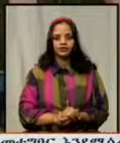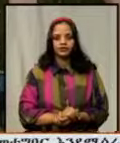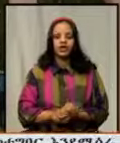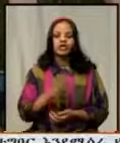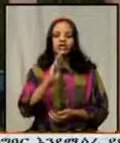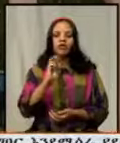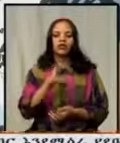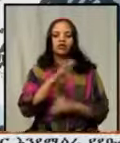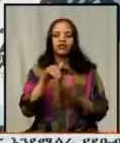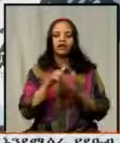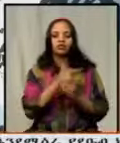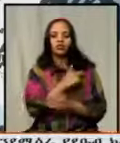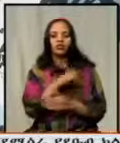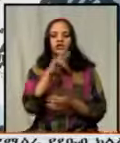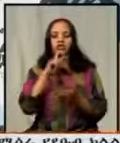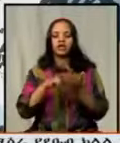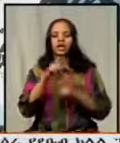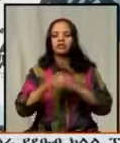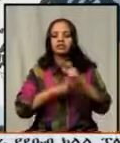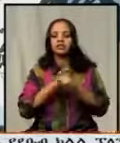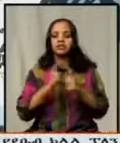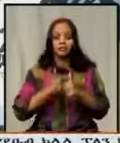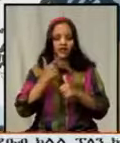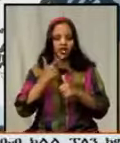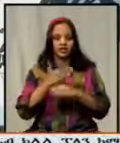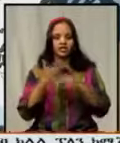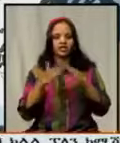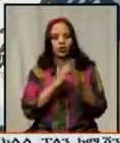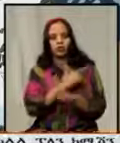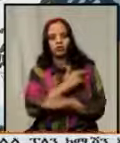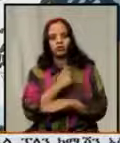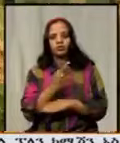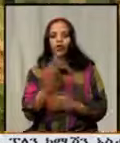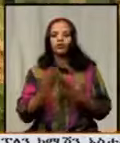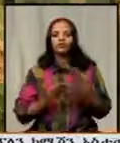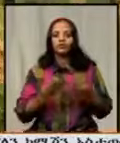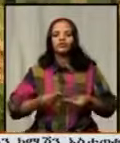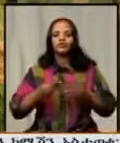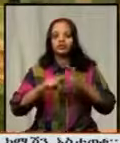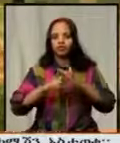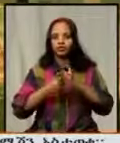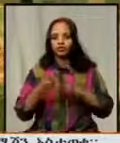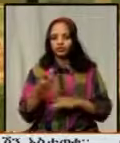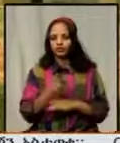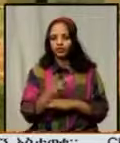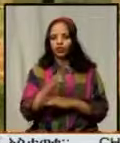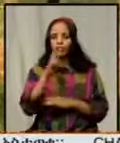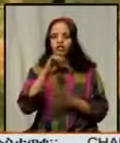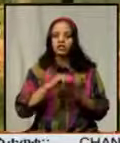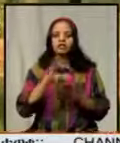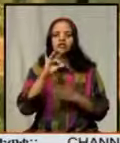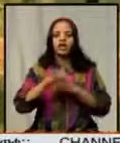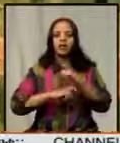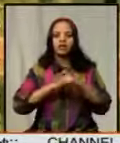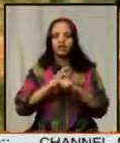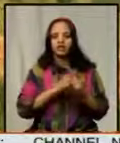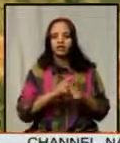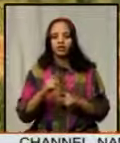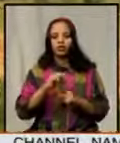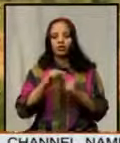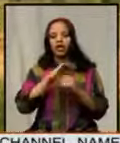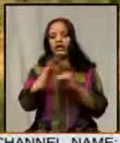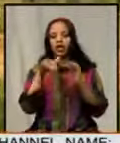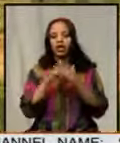የሳውላ አጠቃላይ ሆስፒታል በ2000 ዓመተ ምህረት የመጀመሪያ ደረጃ ሆስፒታል በመሆን አገልግሎት መስጠት የጀመረ ሲሆን በ2008 ዓመተ ምህረት ደግሞ ወደ